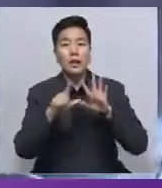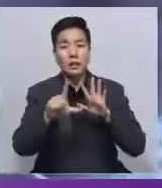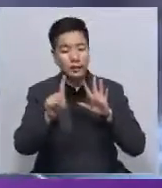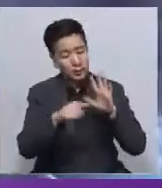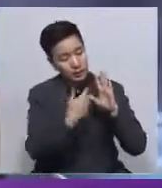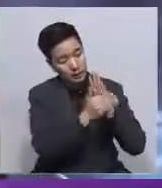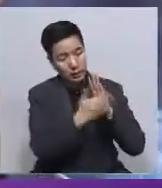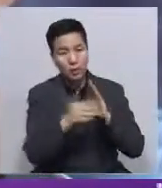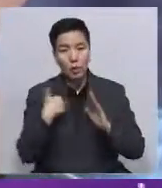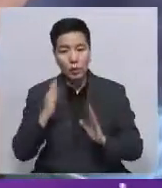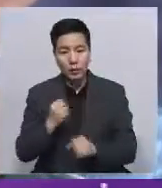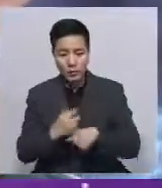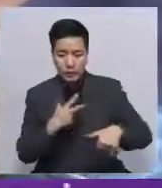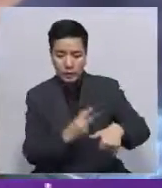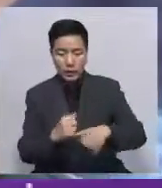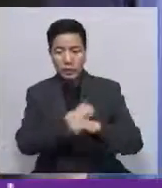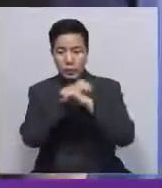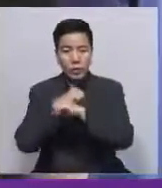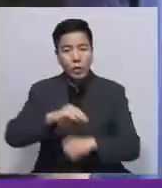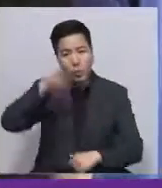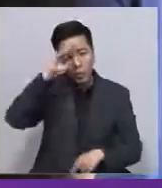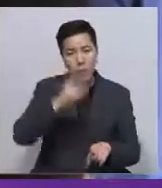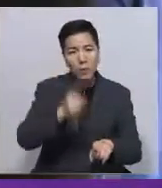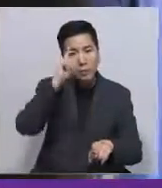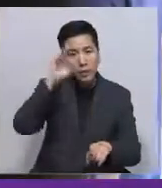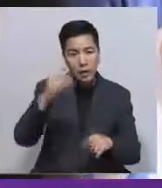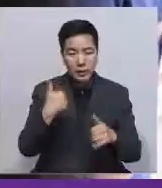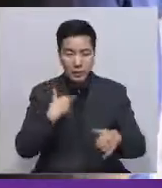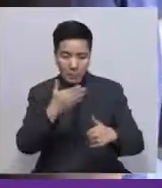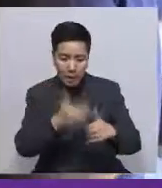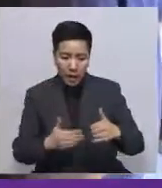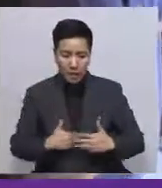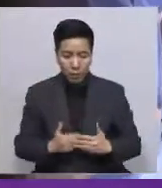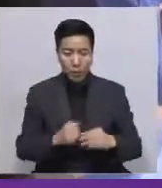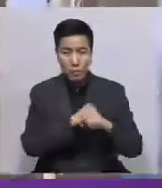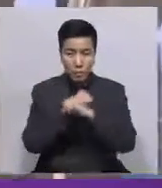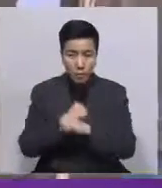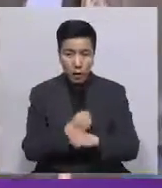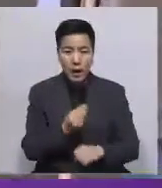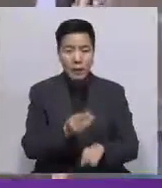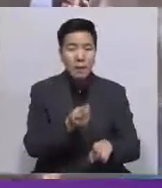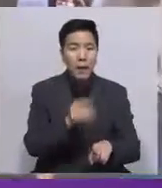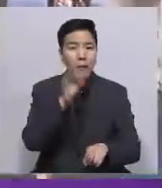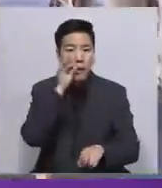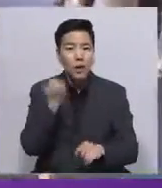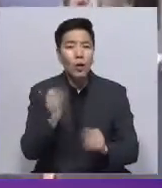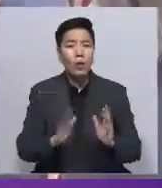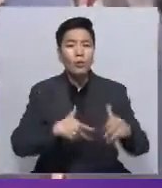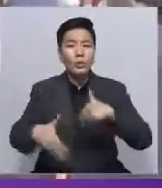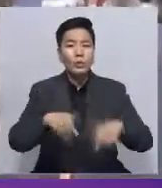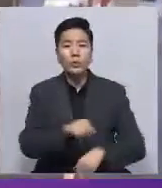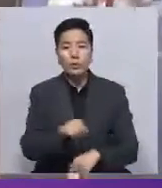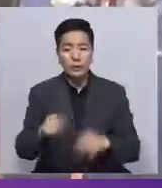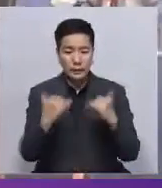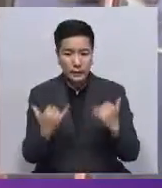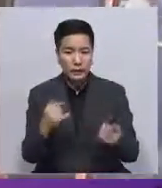ยออกหน่วยให้บริการฉีดวัคซีนป้องกันโรคพิษสุนัขบ้ารวมทั้งผ่าตัดทำหมันให้กับสุนัขและแมวของประชาชน